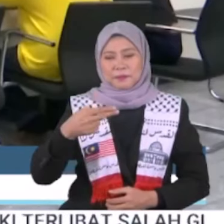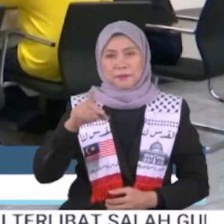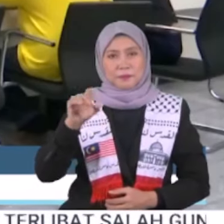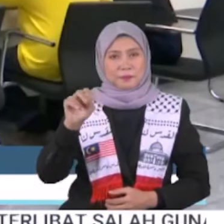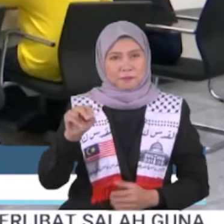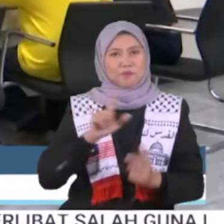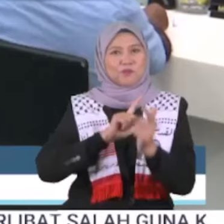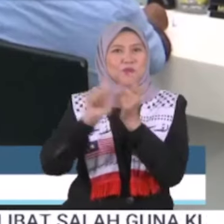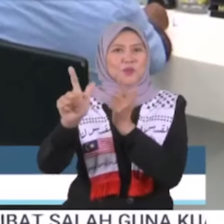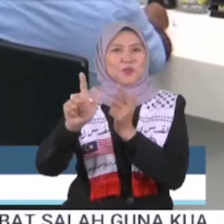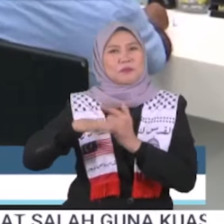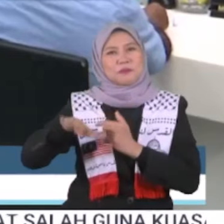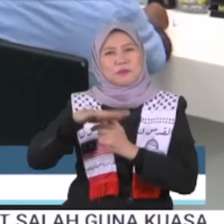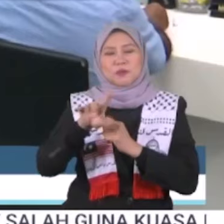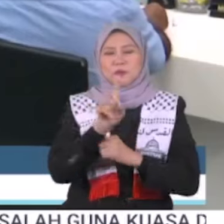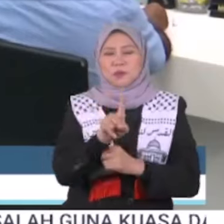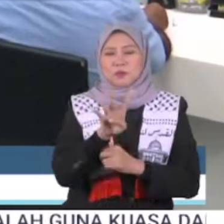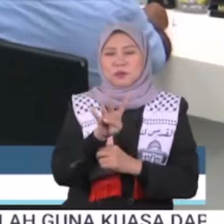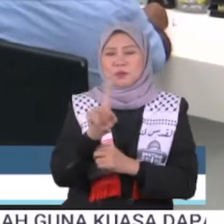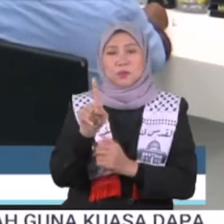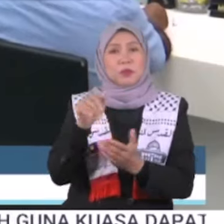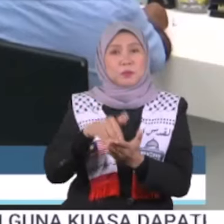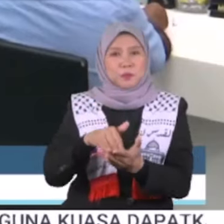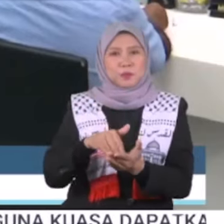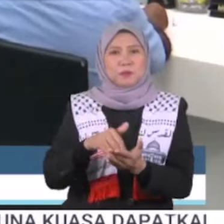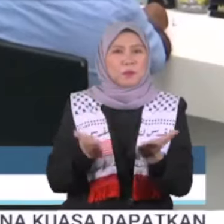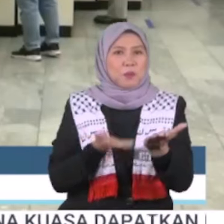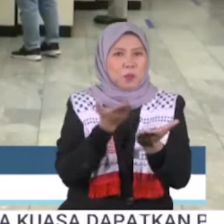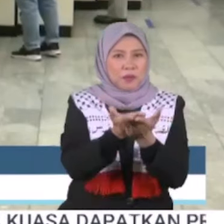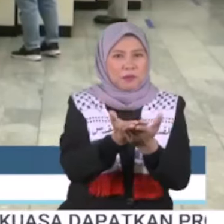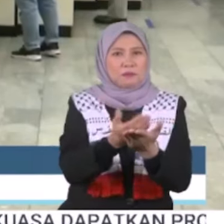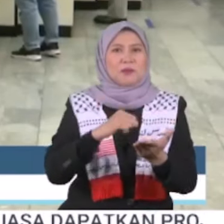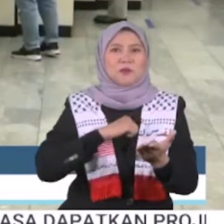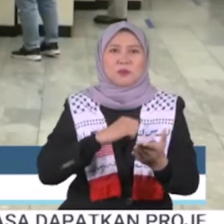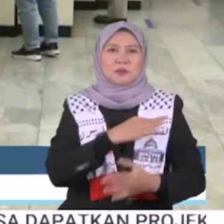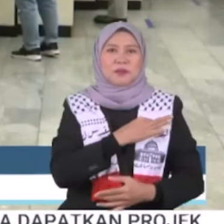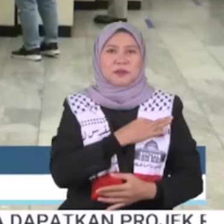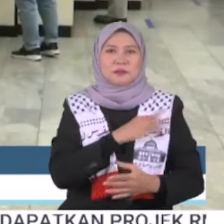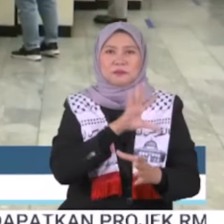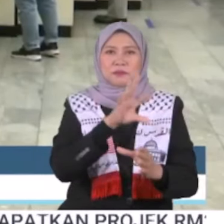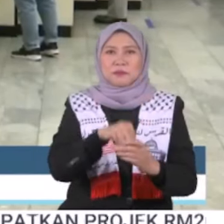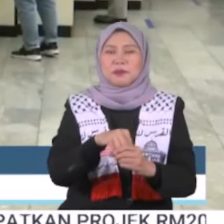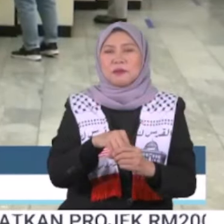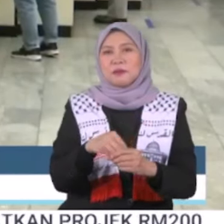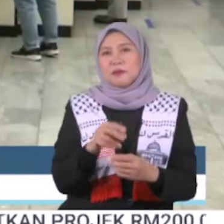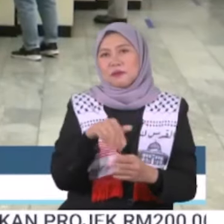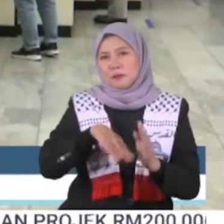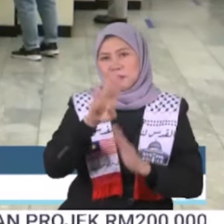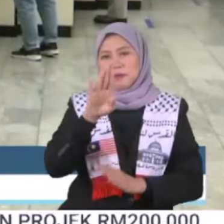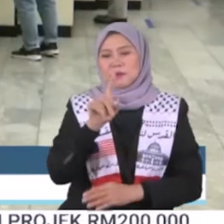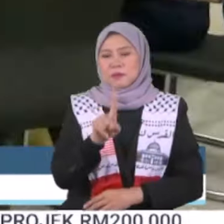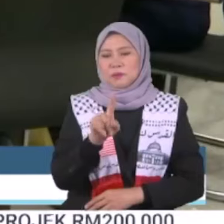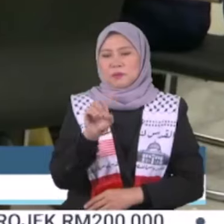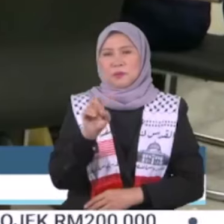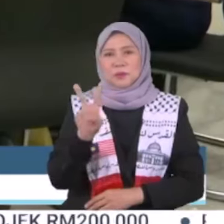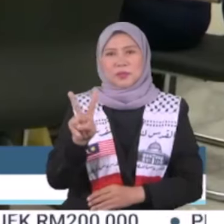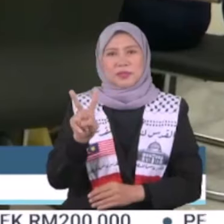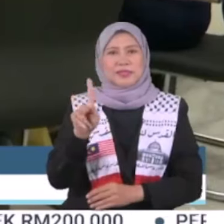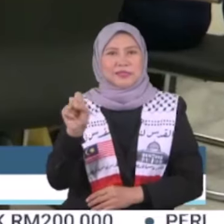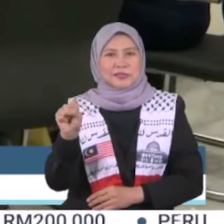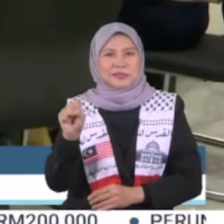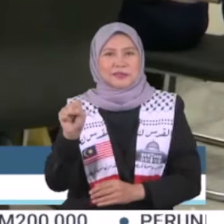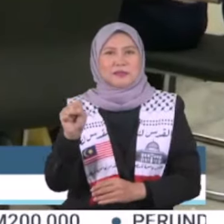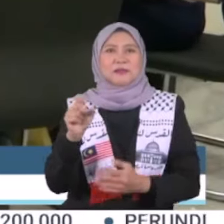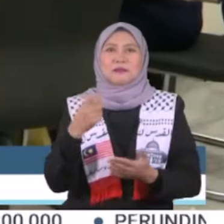LHDN turut meluluskan kira-kira 141,000 permohonan pengakuan sukarela melibatkan lebih 102,000 kes